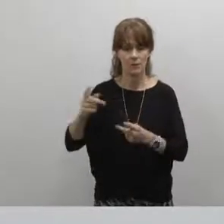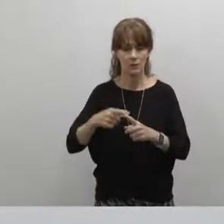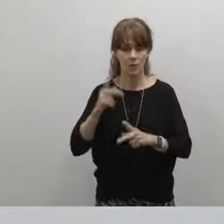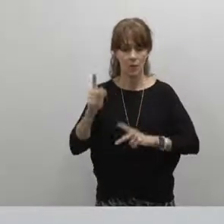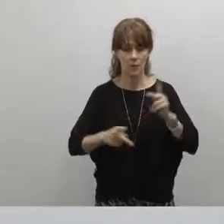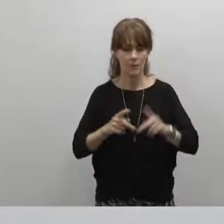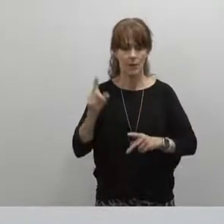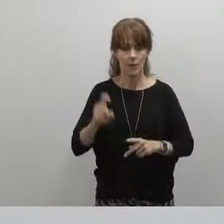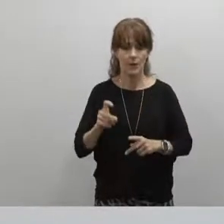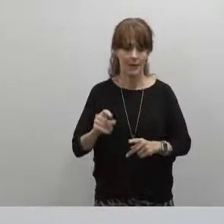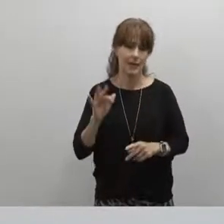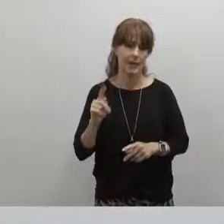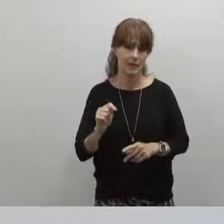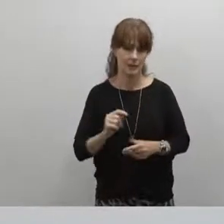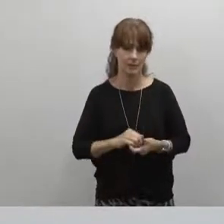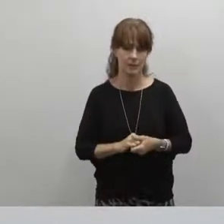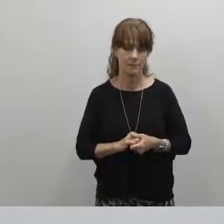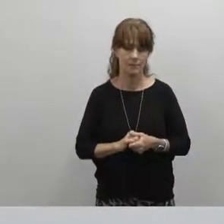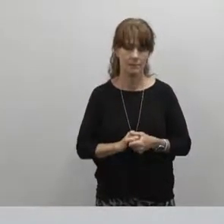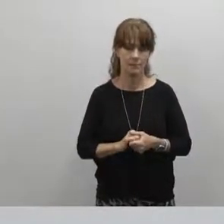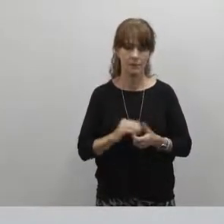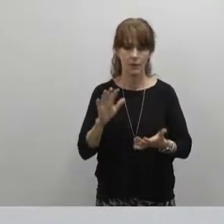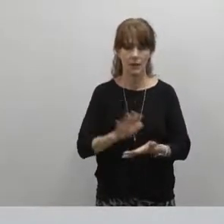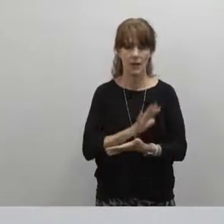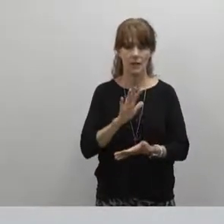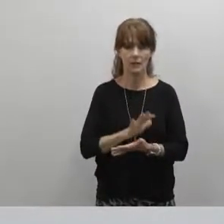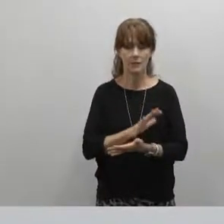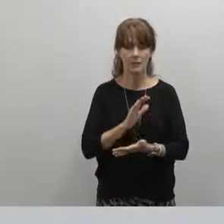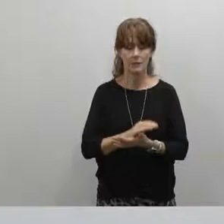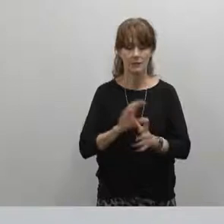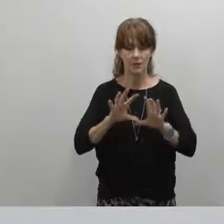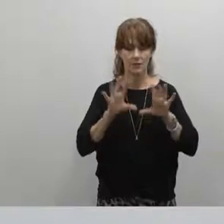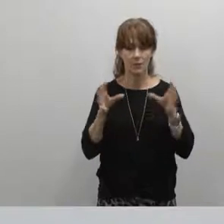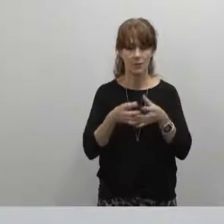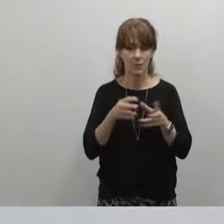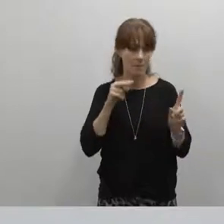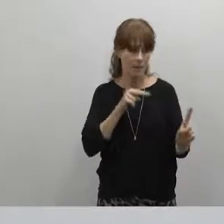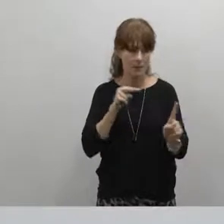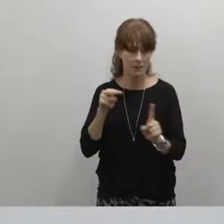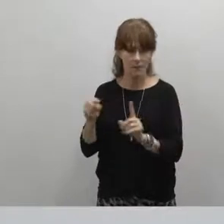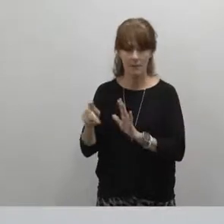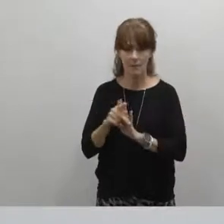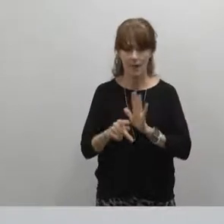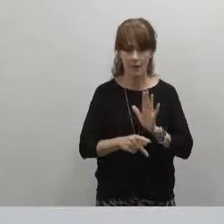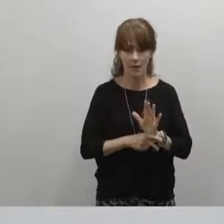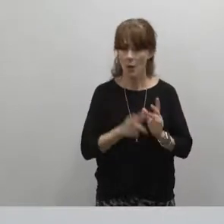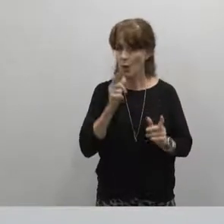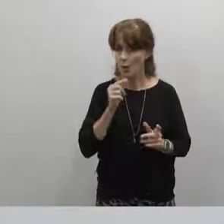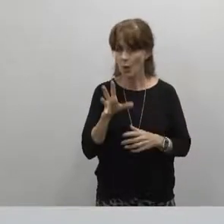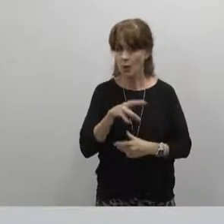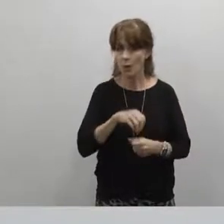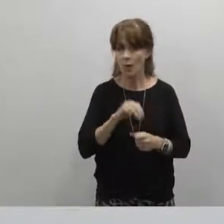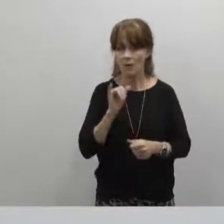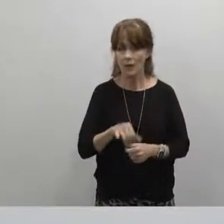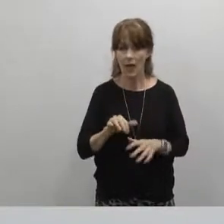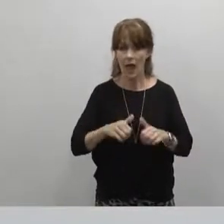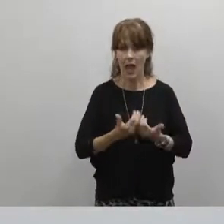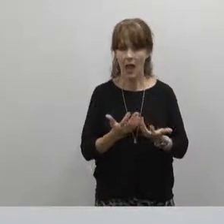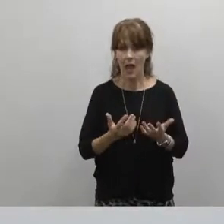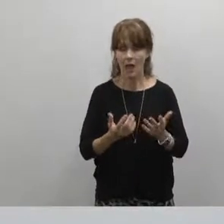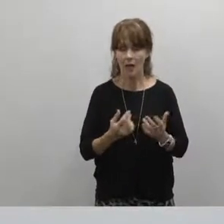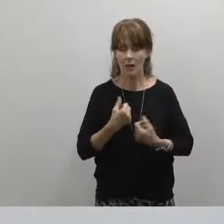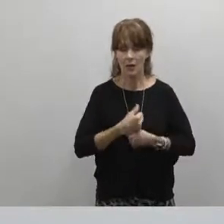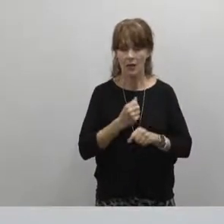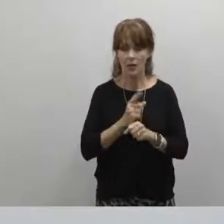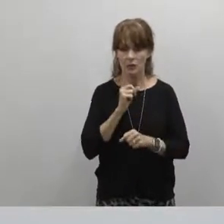គេទៅថាតើញ៉ាំចែកទេប៉ុណ្ណឹងឬក៏វាយ៉ាងម៉េចយើងចង់ទុករក្សាម្ហូបមិនឲ្យកវែងចោលដើម្បីជួយទៅ